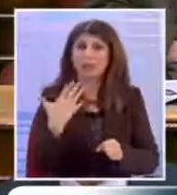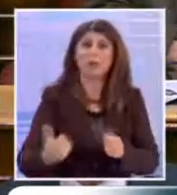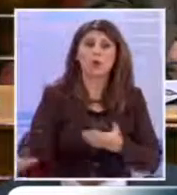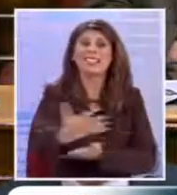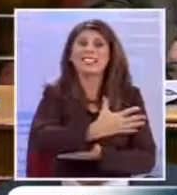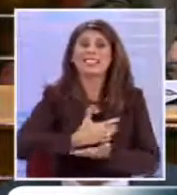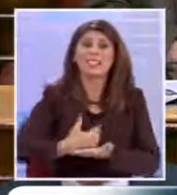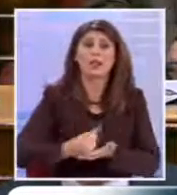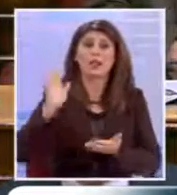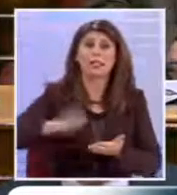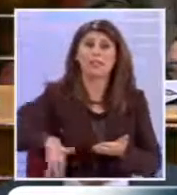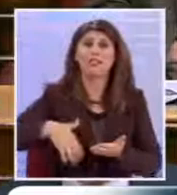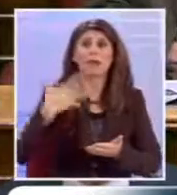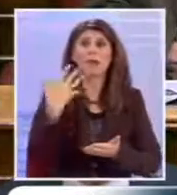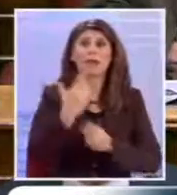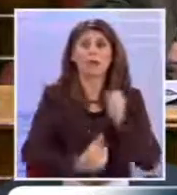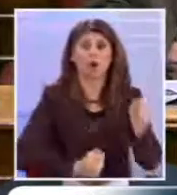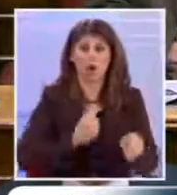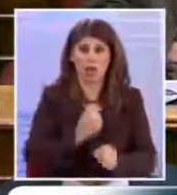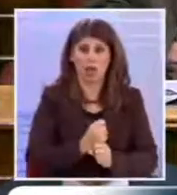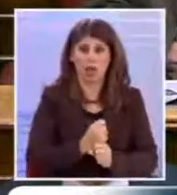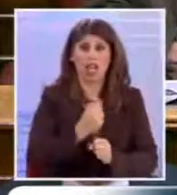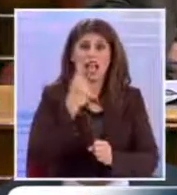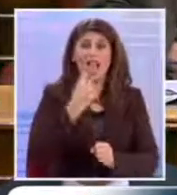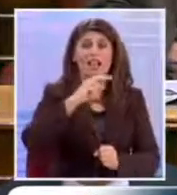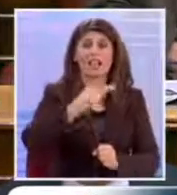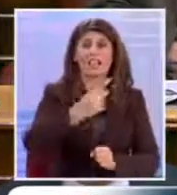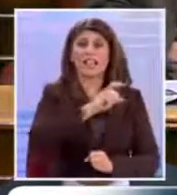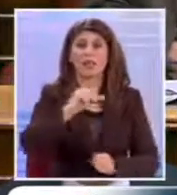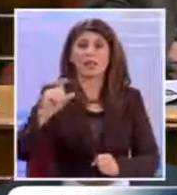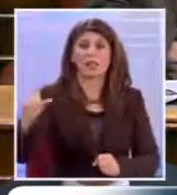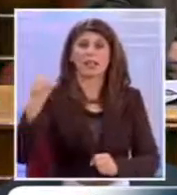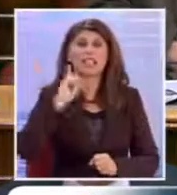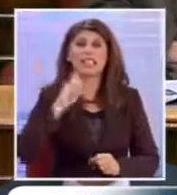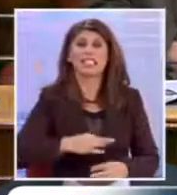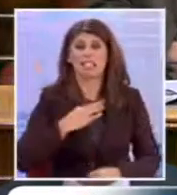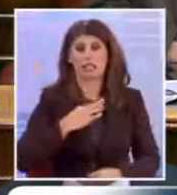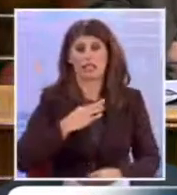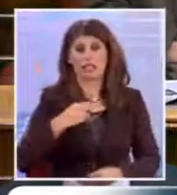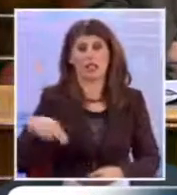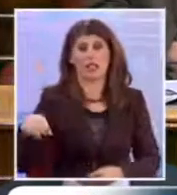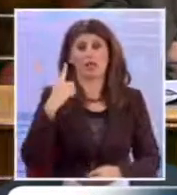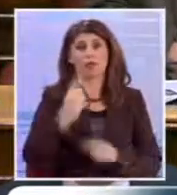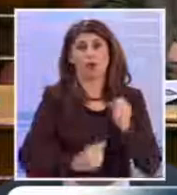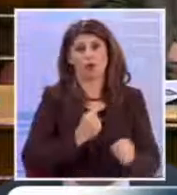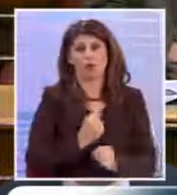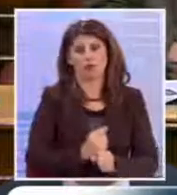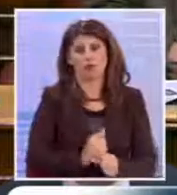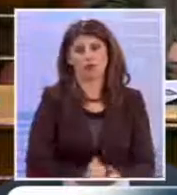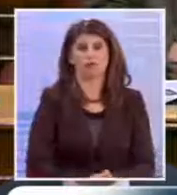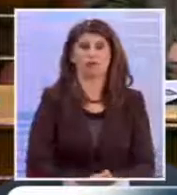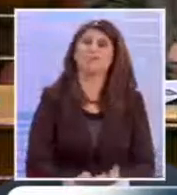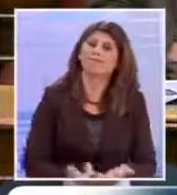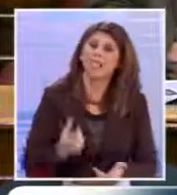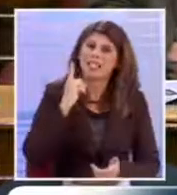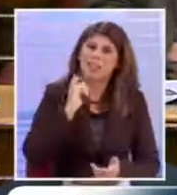τα τελευταία 5 χρόνια 1 δισεκατομμύριο, κυρίες και κύριοι συνάδελφοι, το χρόνο. Και